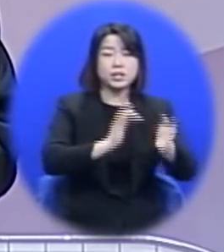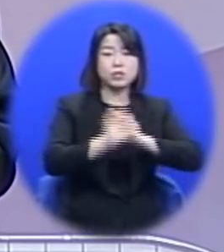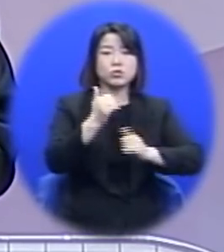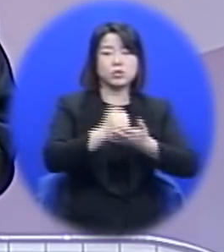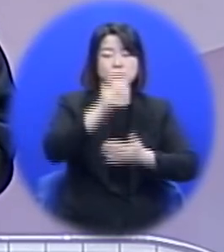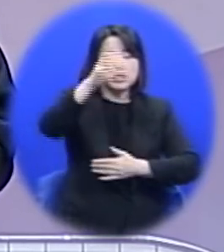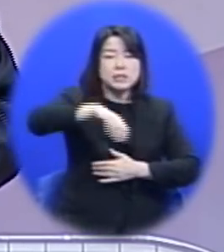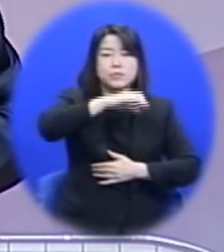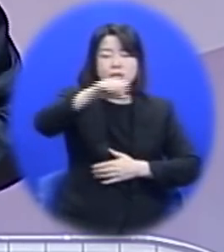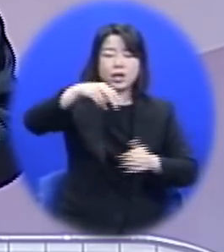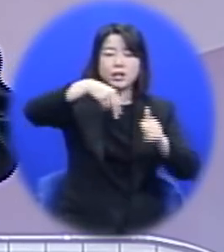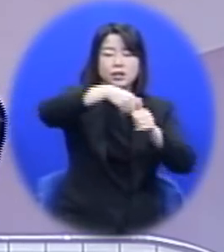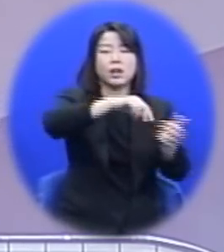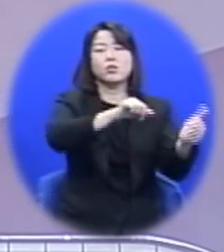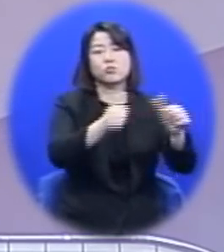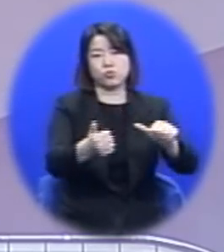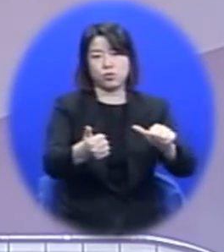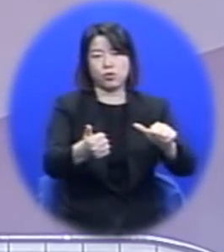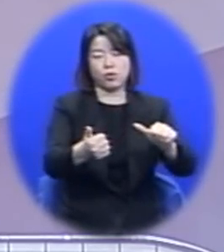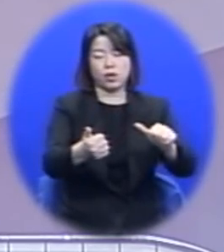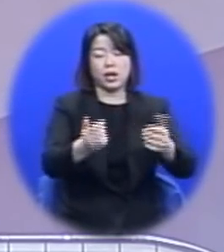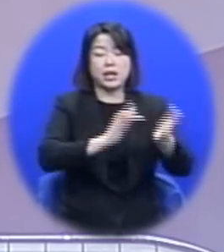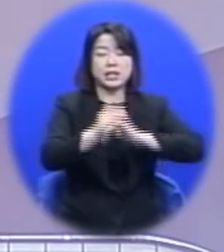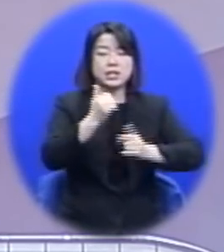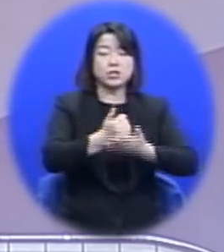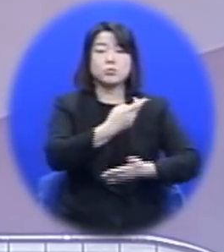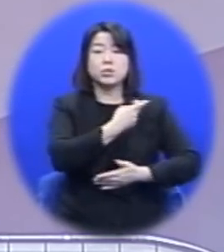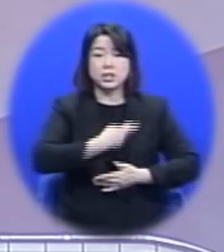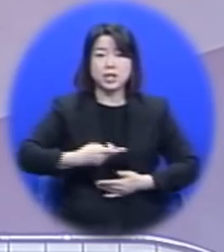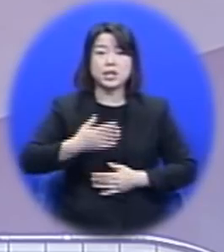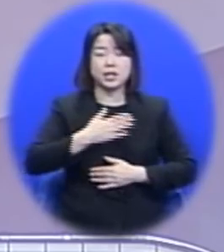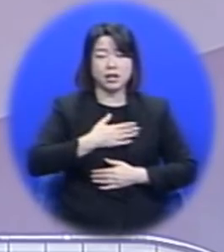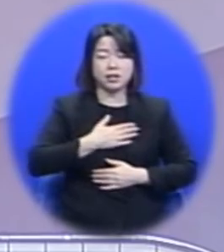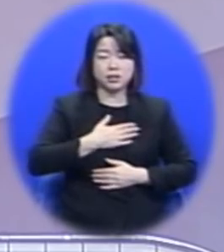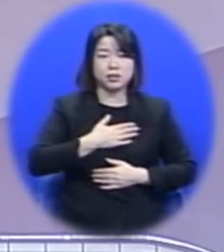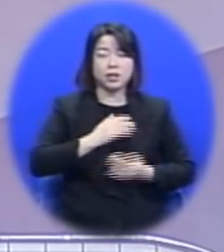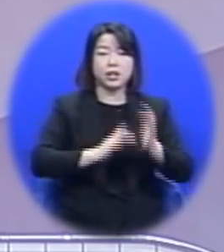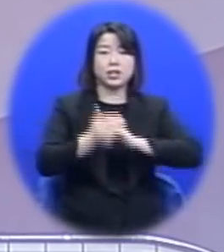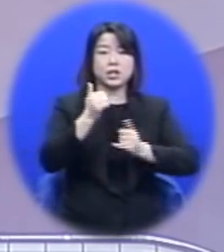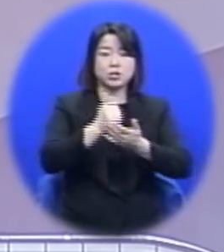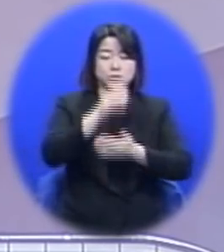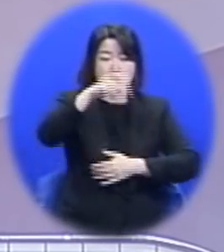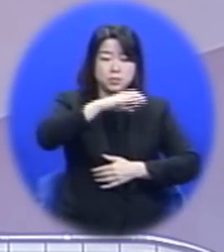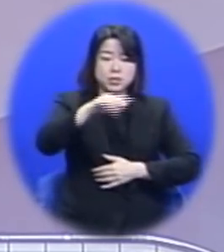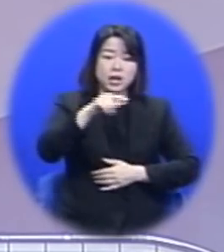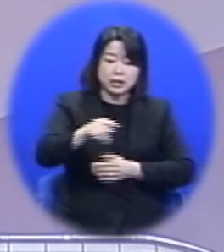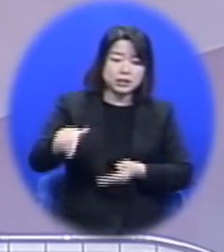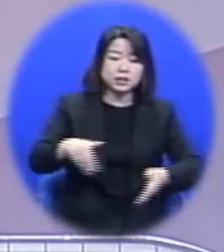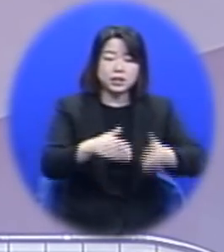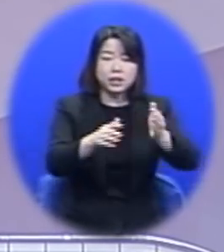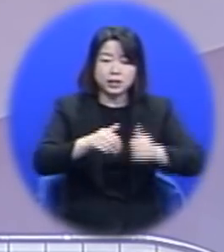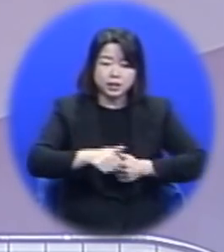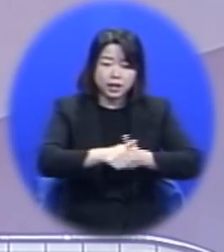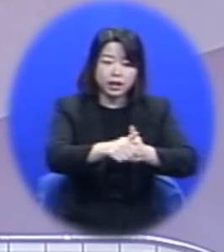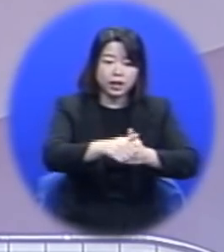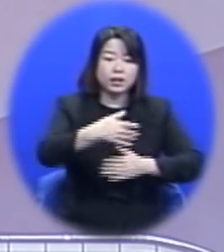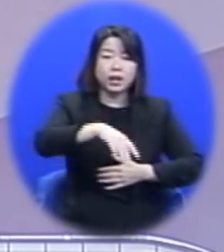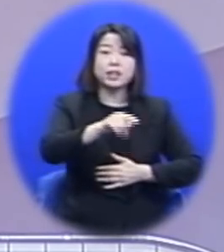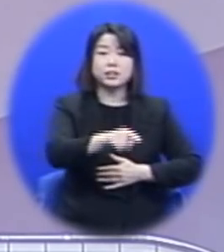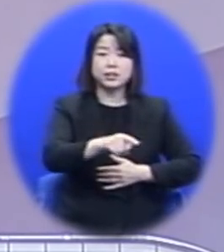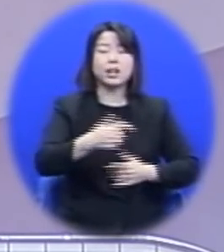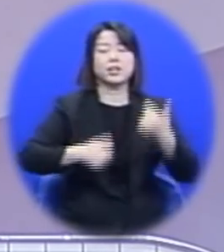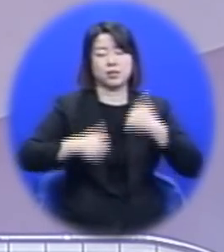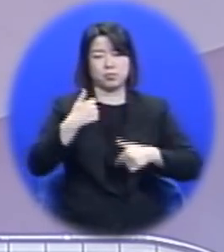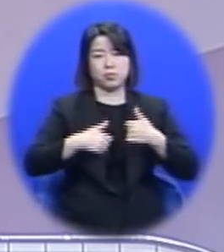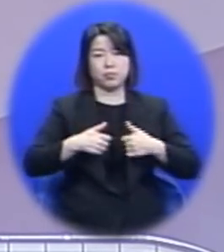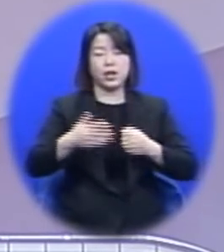분입니다. 예수님의 제자인 저로서는 예수님의 십자가 그 길을 따라가는 일이 기쁨일 수밖에 없습니다.